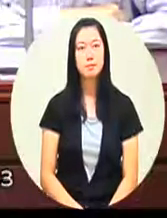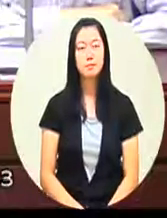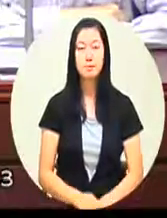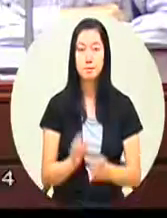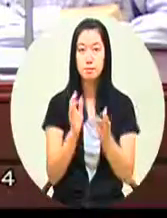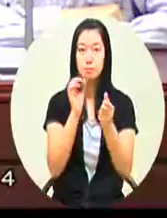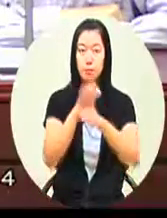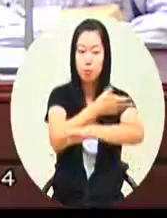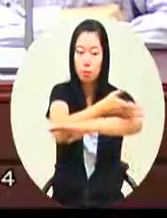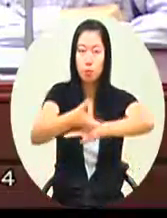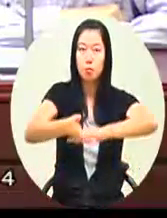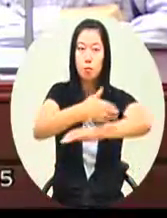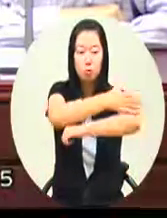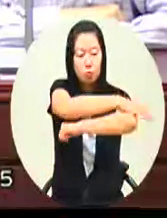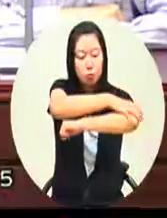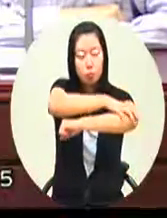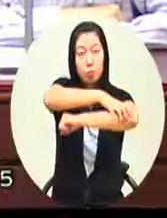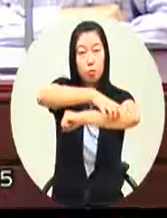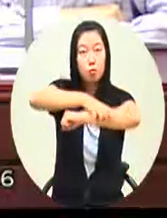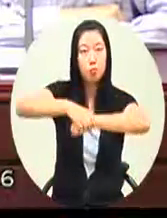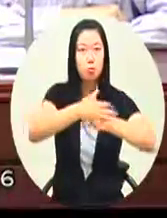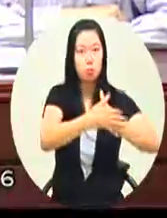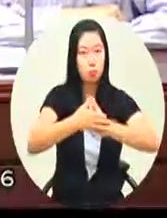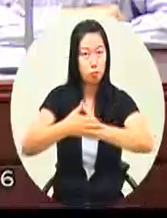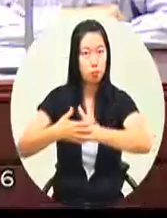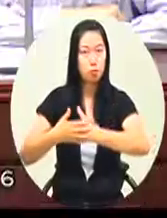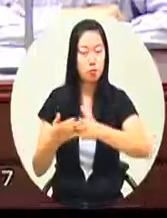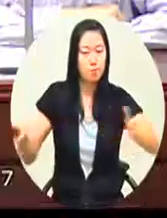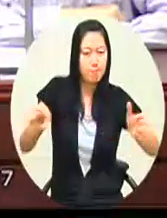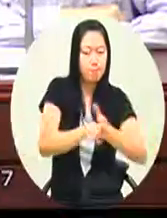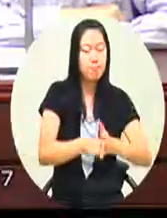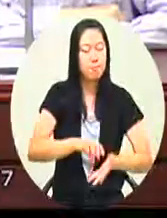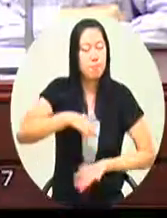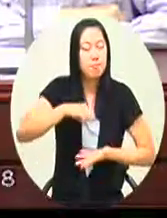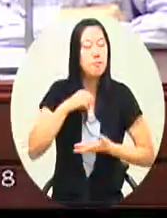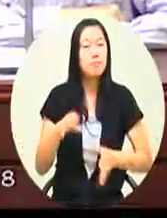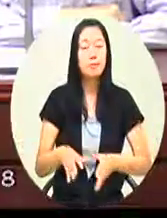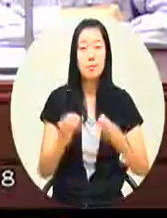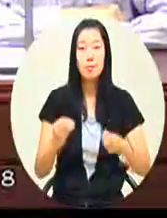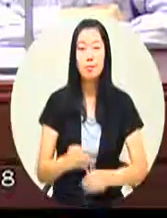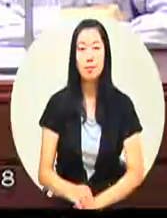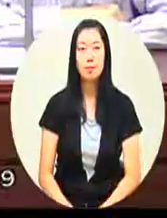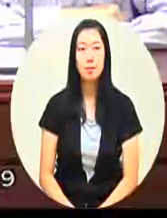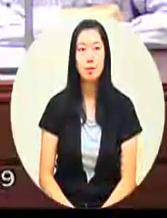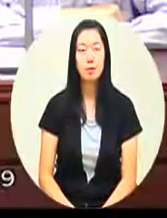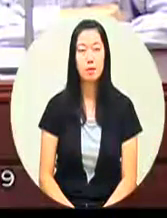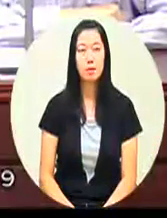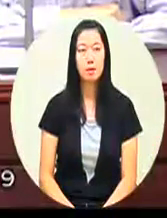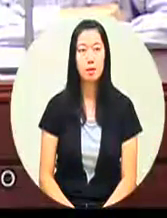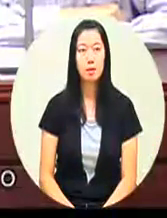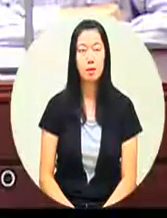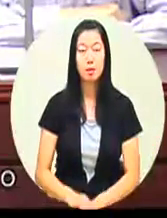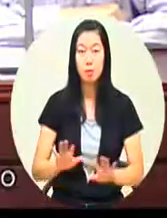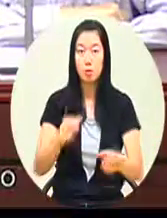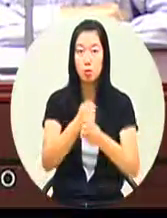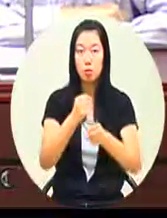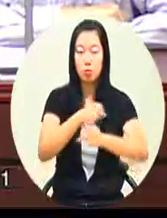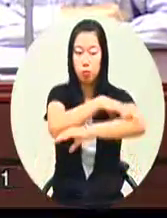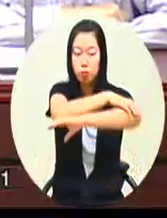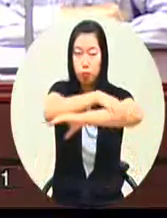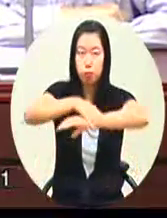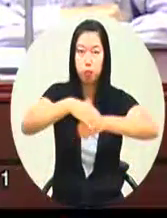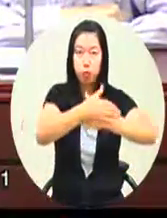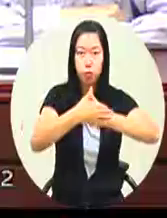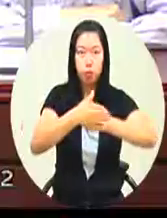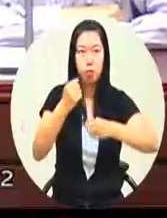花是一劳永逸的方法啦。啊，为下骹我知影，因是即摆做好花是做甲